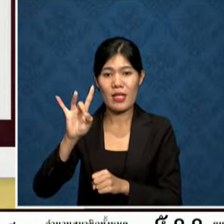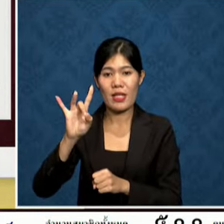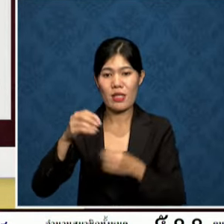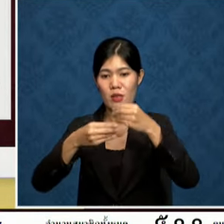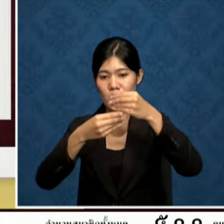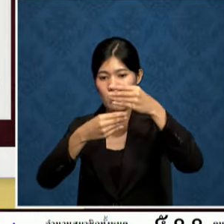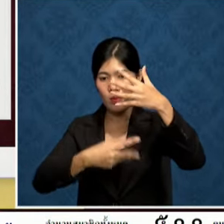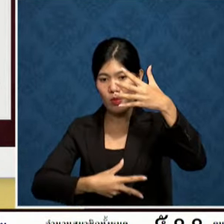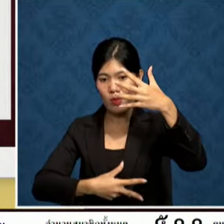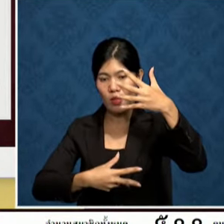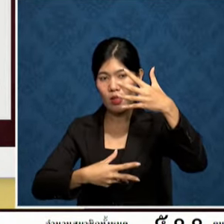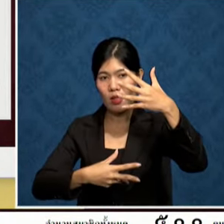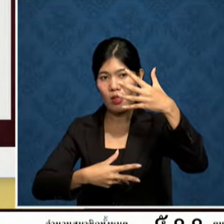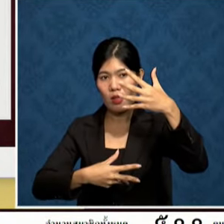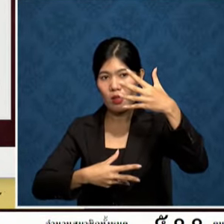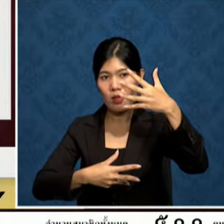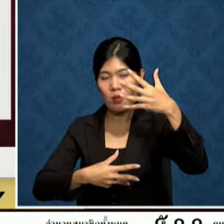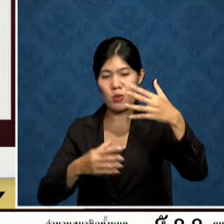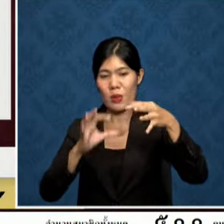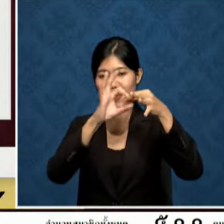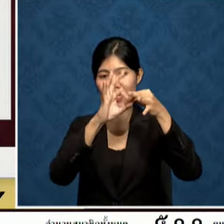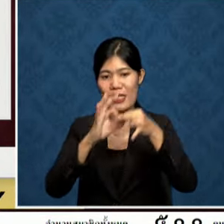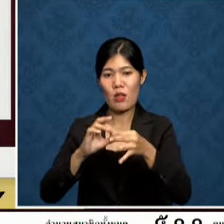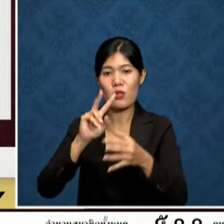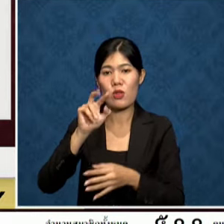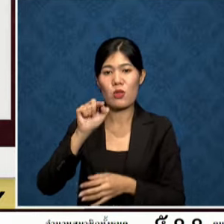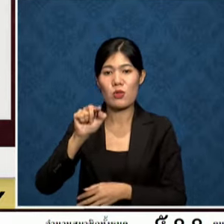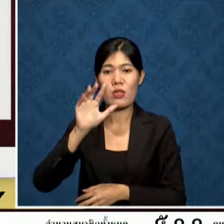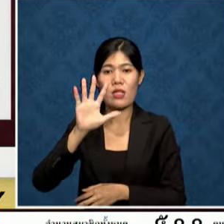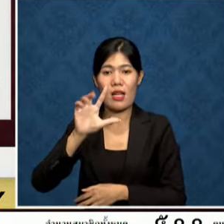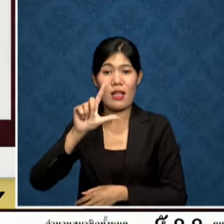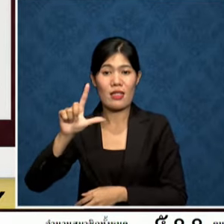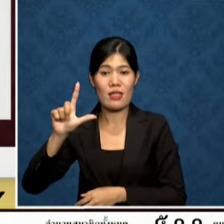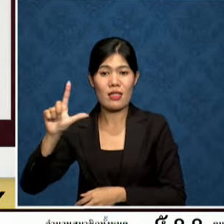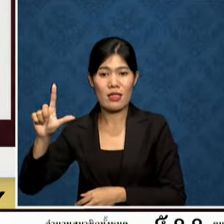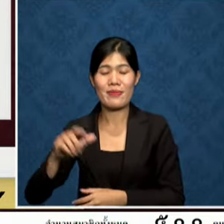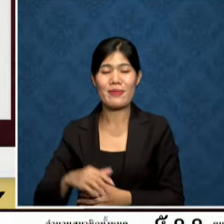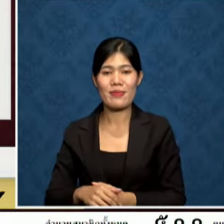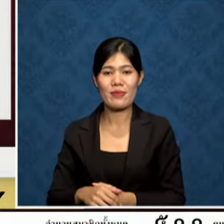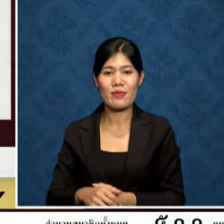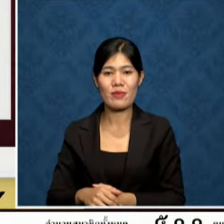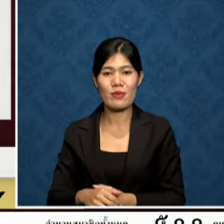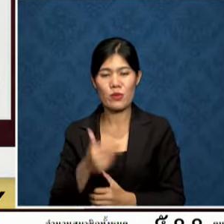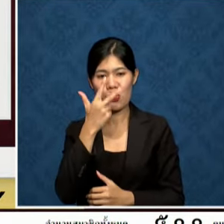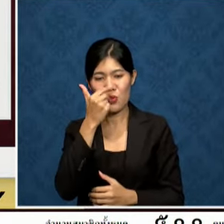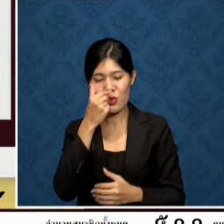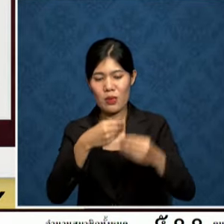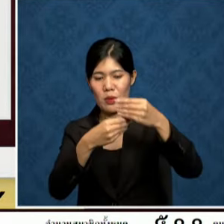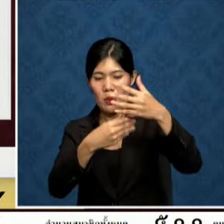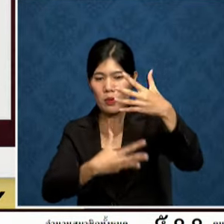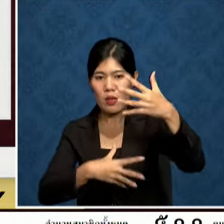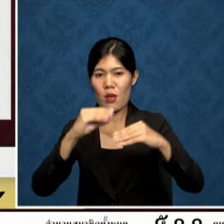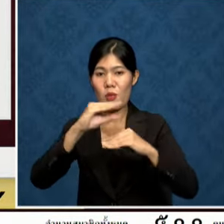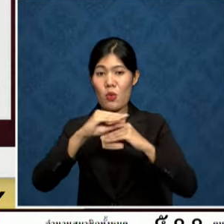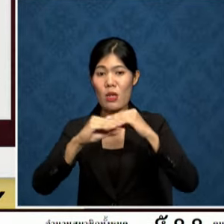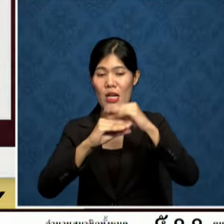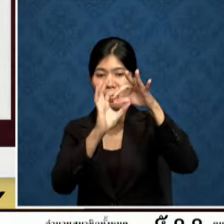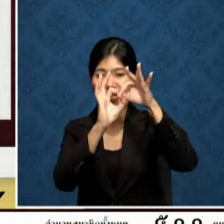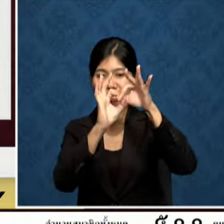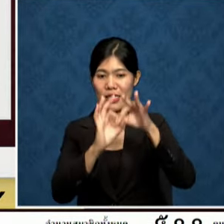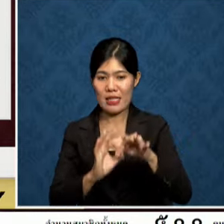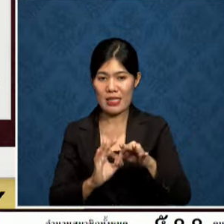ถึง 2.5ล้านล้านบาทค่ะฟังเผินๆก็คือดูดีมากค่ะก็คือมันแทบจะไม่มีโครงการไหนที่ไม่เกี่ยวข้องกับ